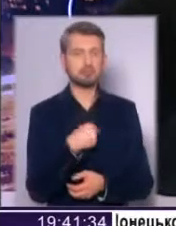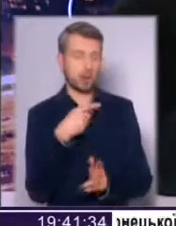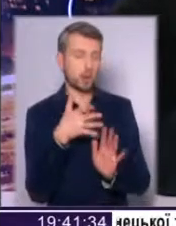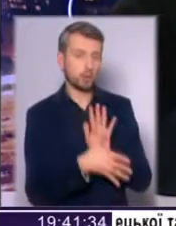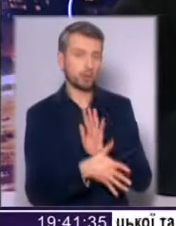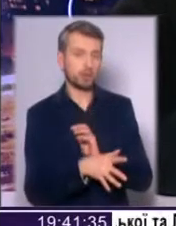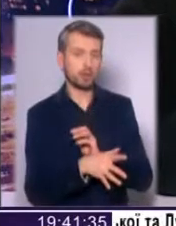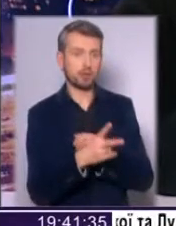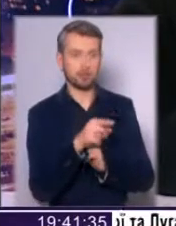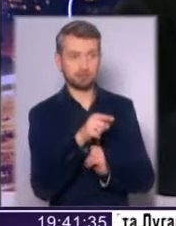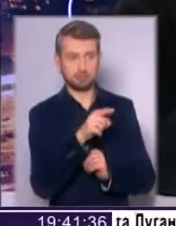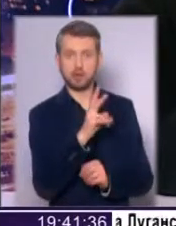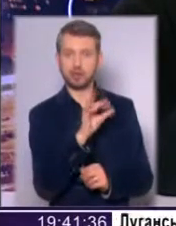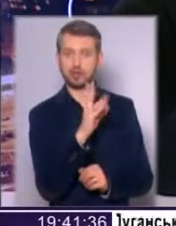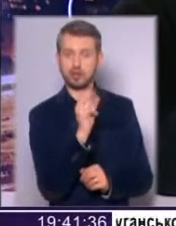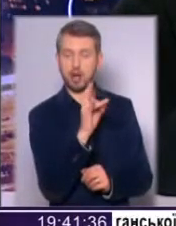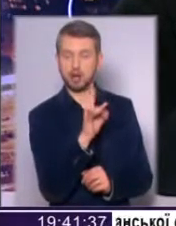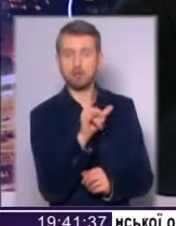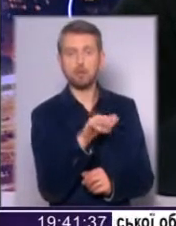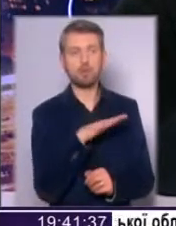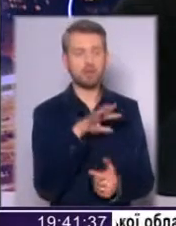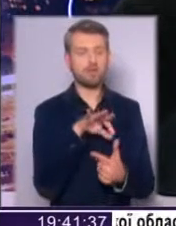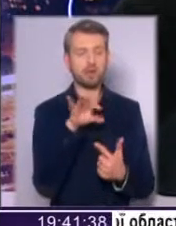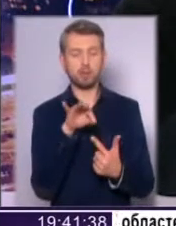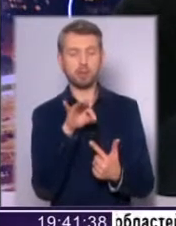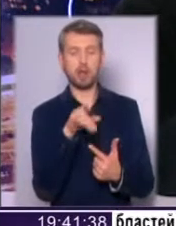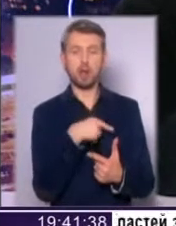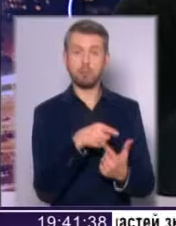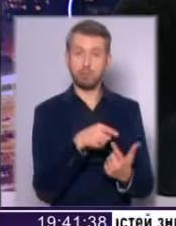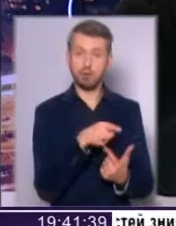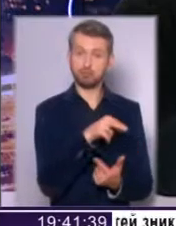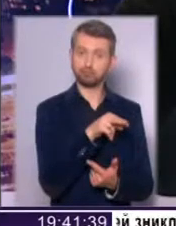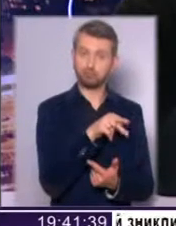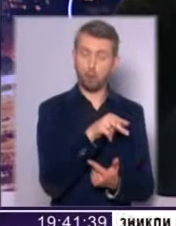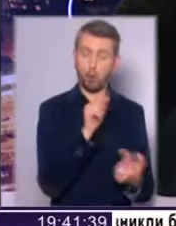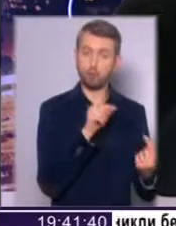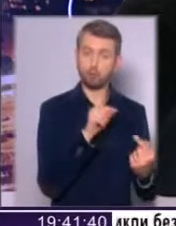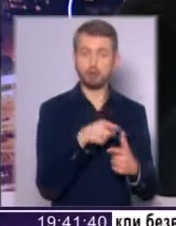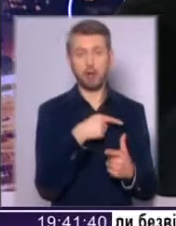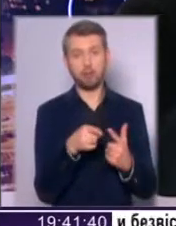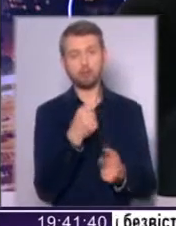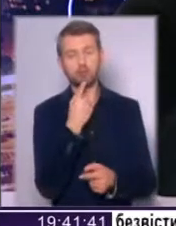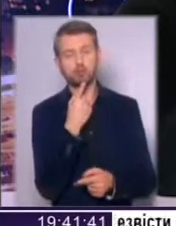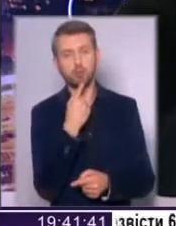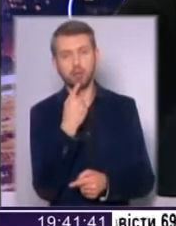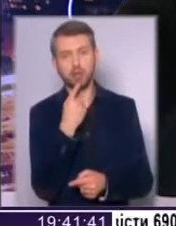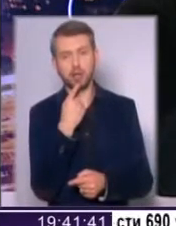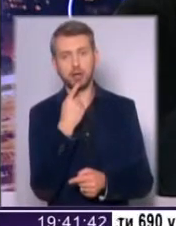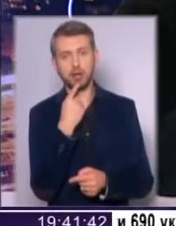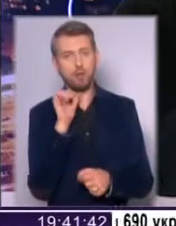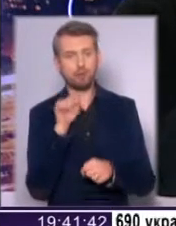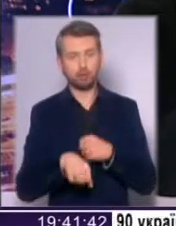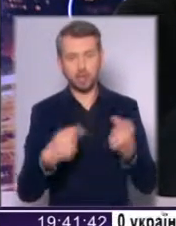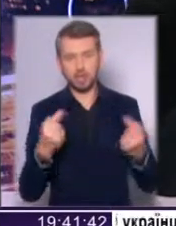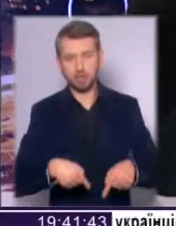розумію Кишкаря, який, у якого вибір був який. Або бути в опозиції, або спробувати подолати цю